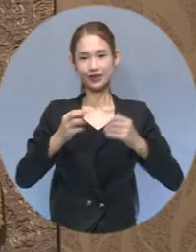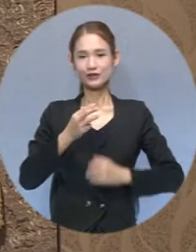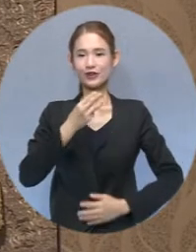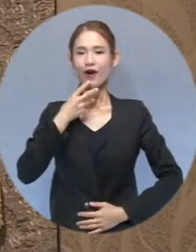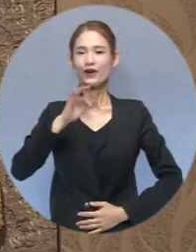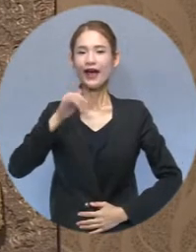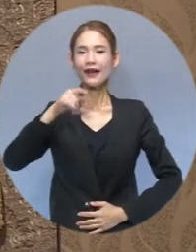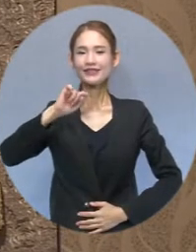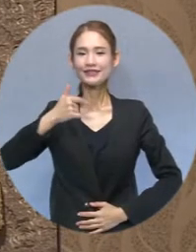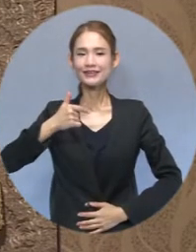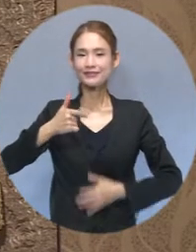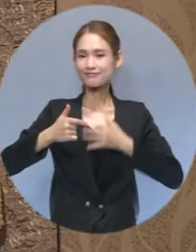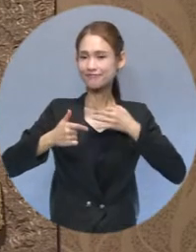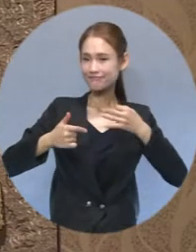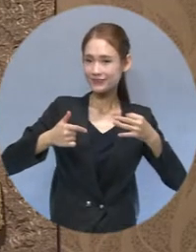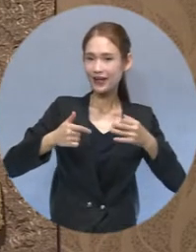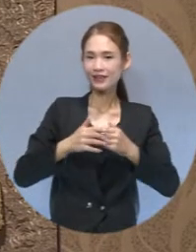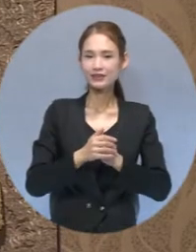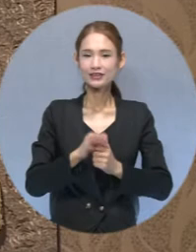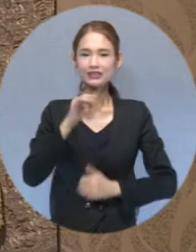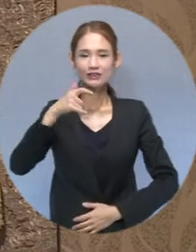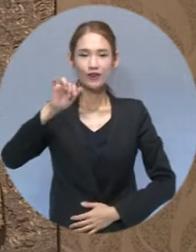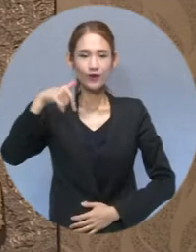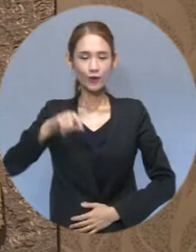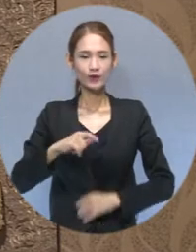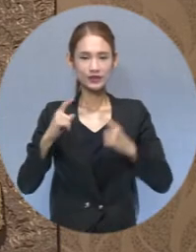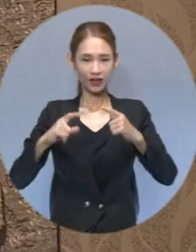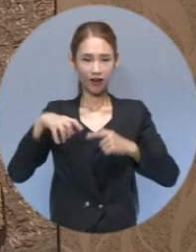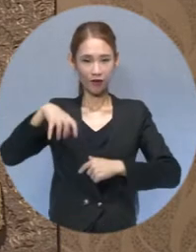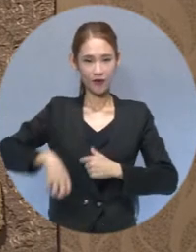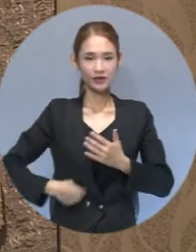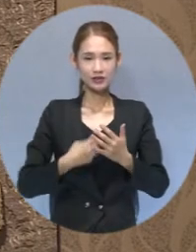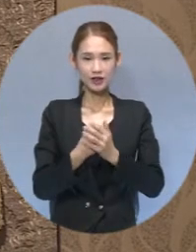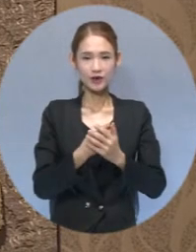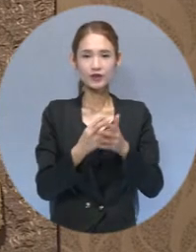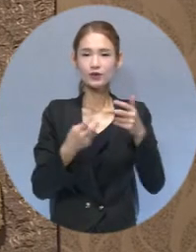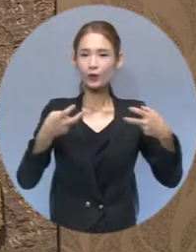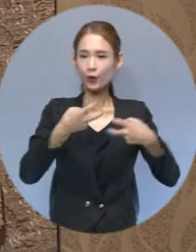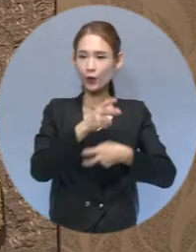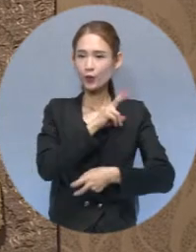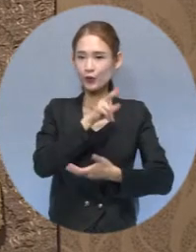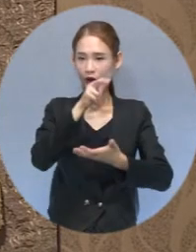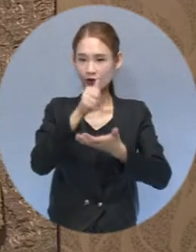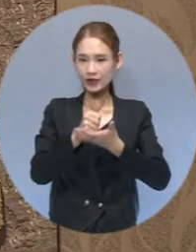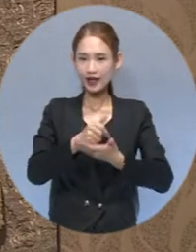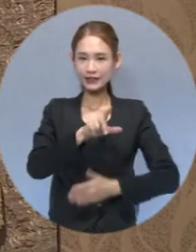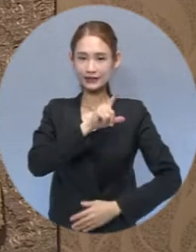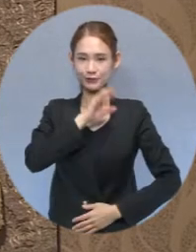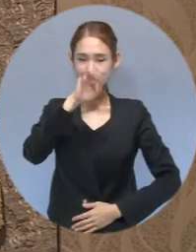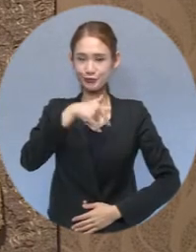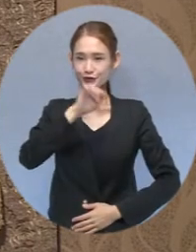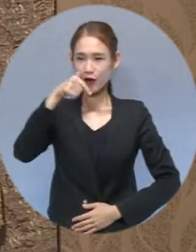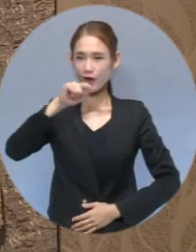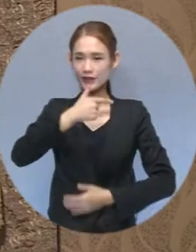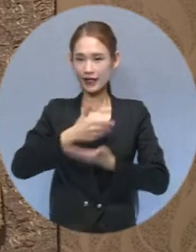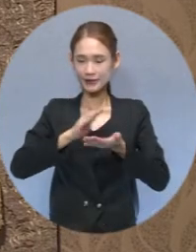합니다. 신월동을 지역구로 두고 있는 서울시의회 교통위원장 우형찬입니다. 반갑습니다.